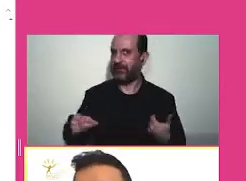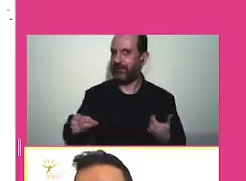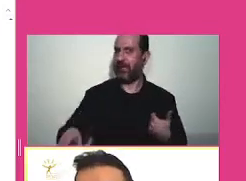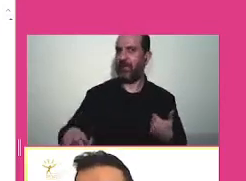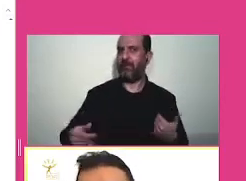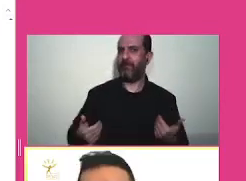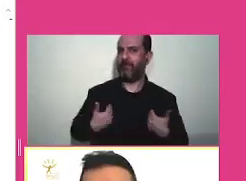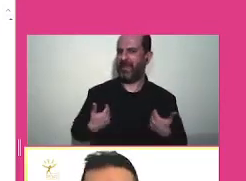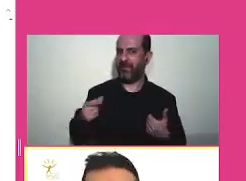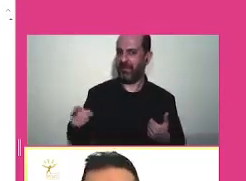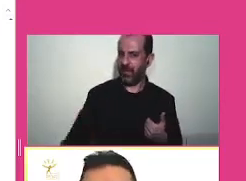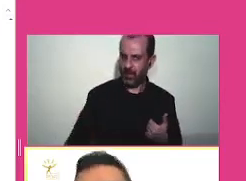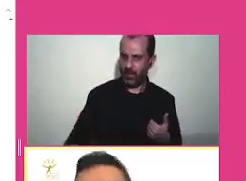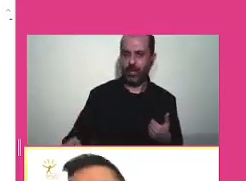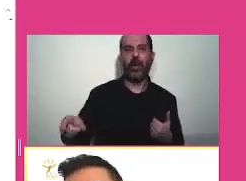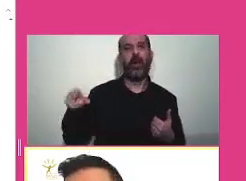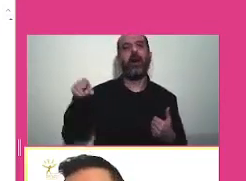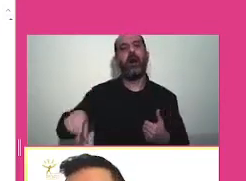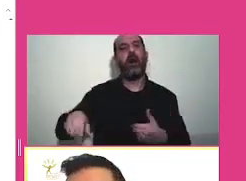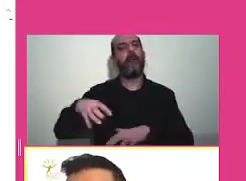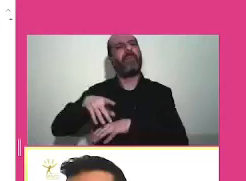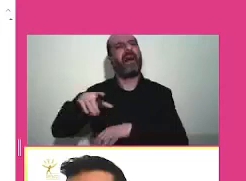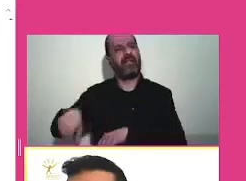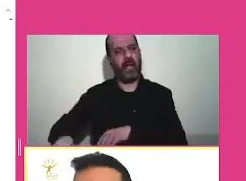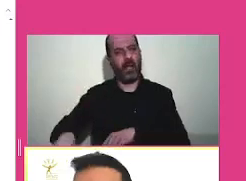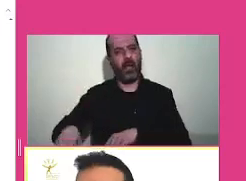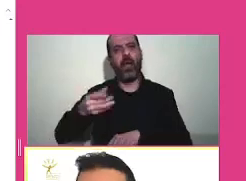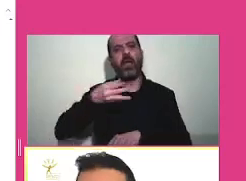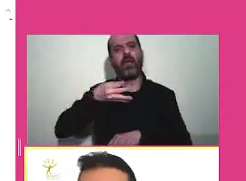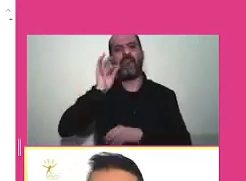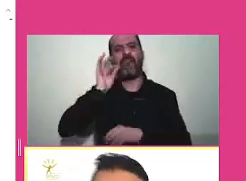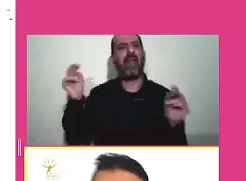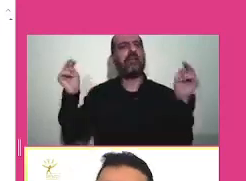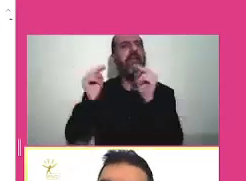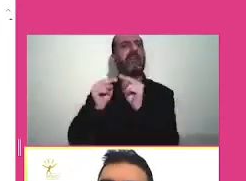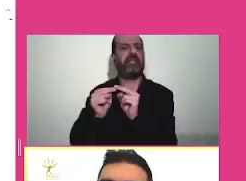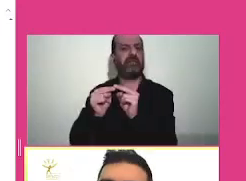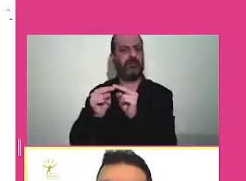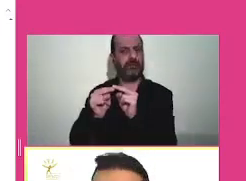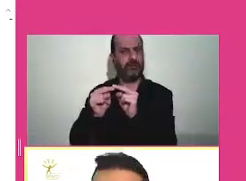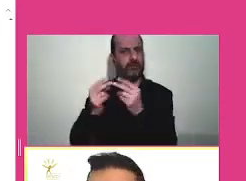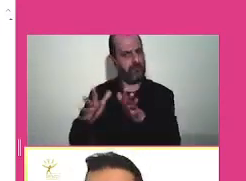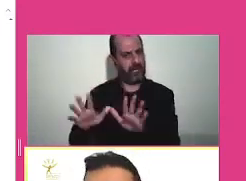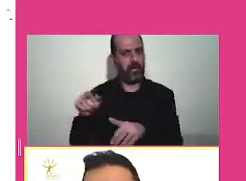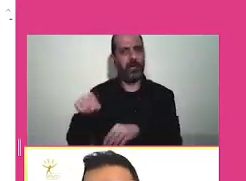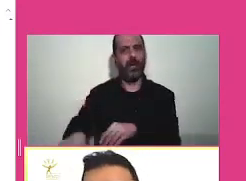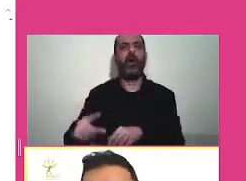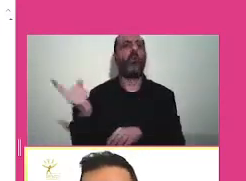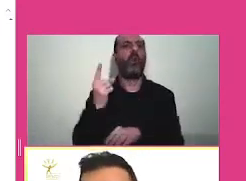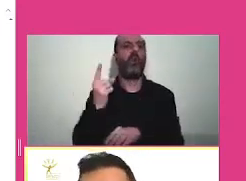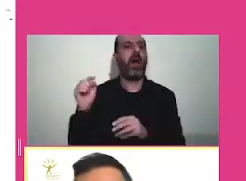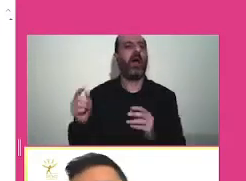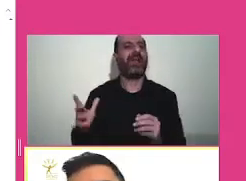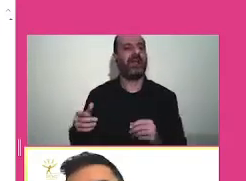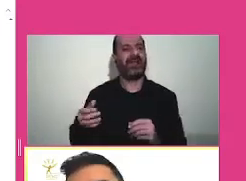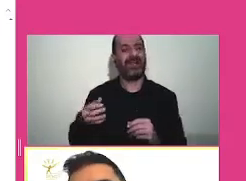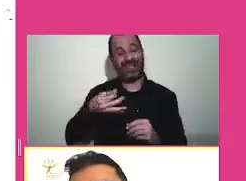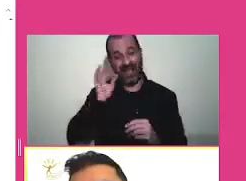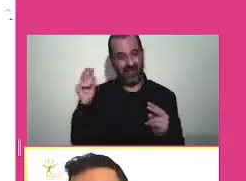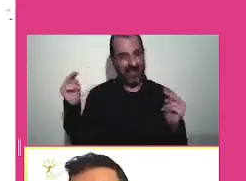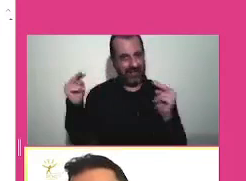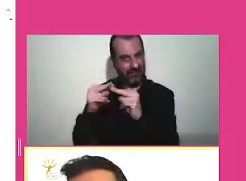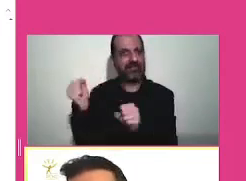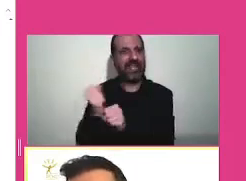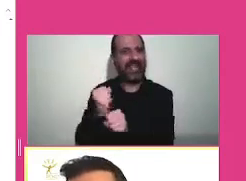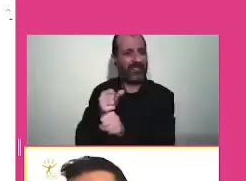για την Ψυχική για το Σόψη Πάτρας και υλοποιήθηκε στο Καφέ Γέφυρες, όπου είναι ένας χώρος που απασχολεί άτομα με προβλήματα ψυχικής υγείας και